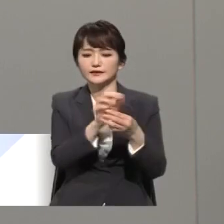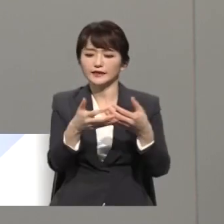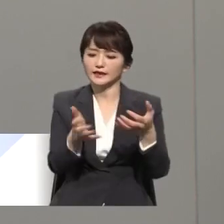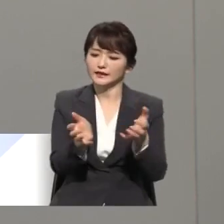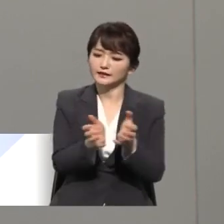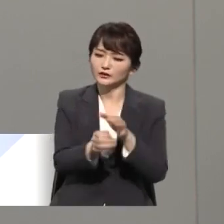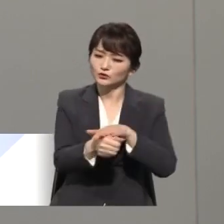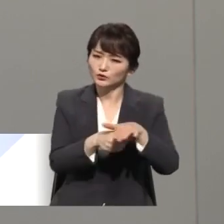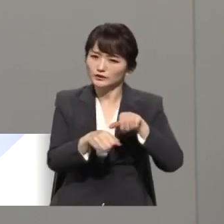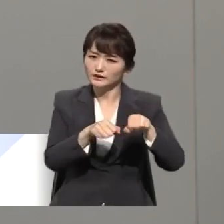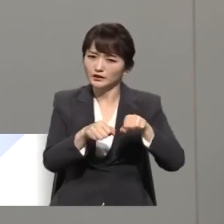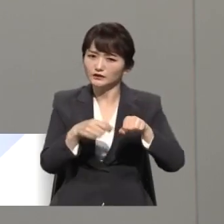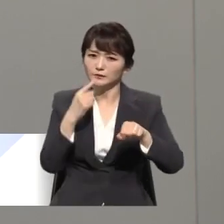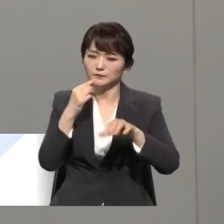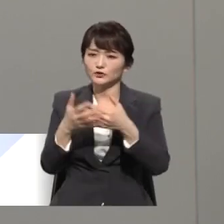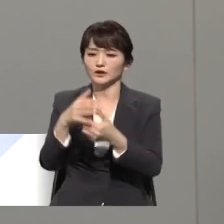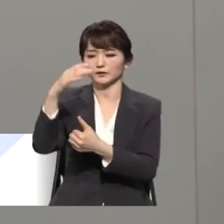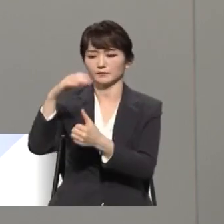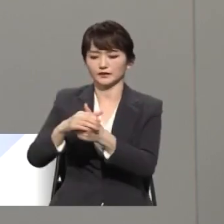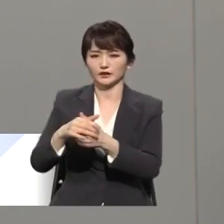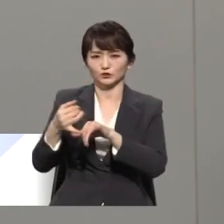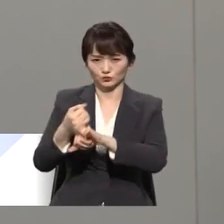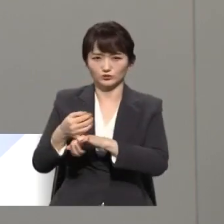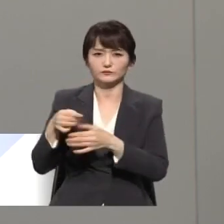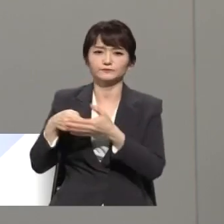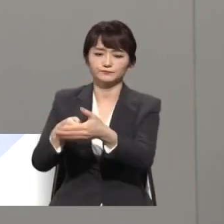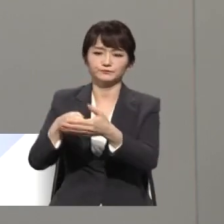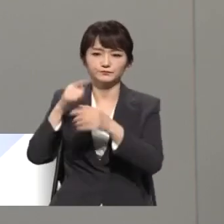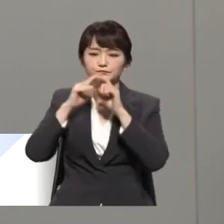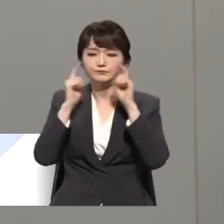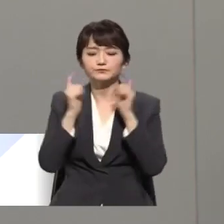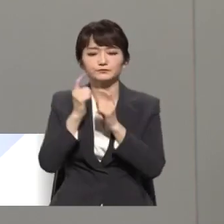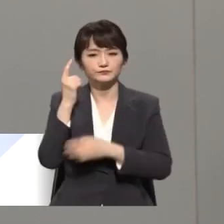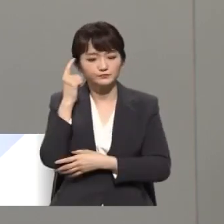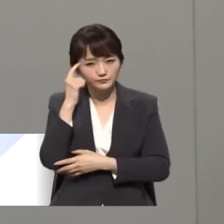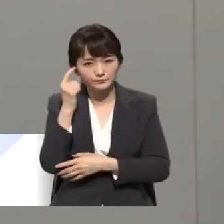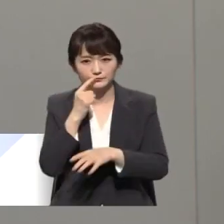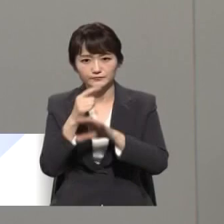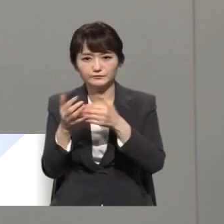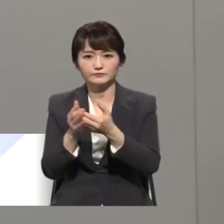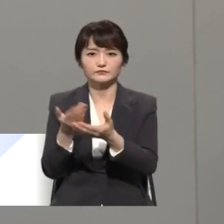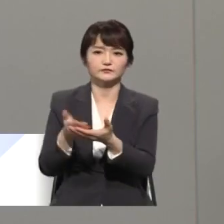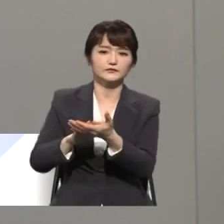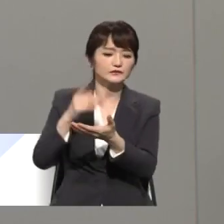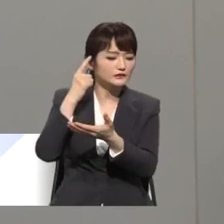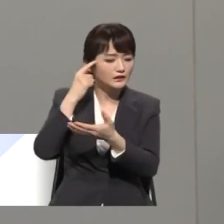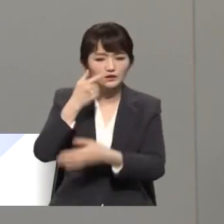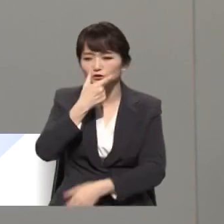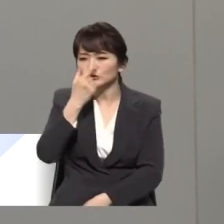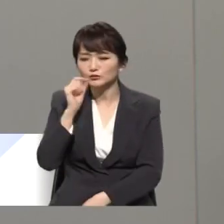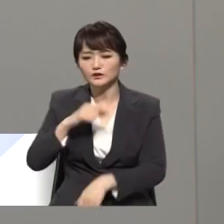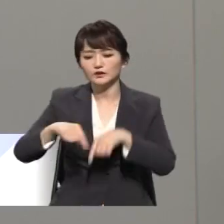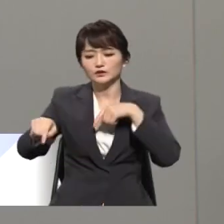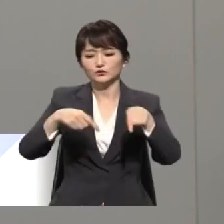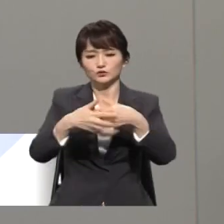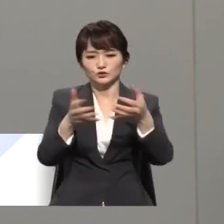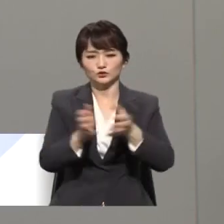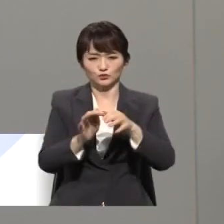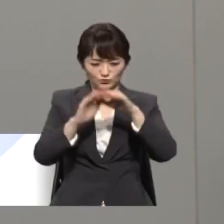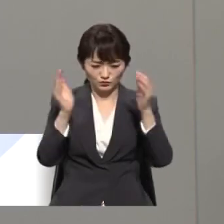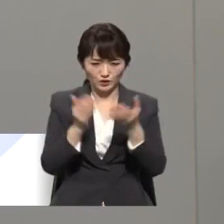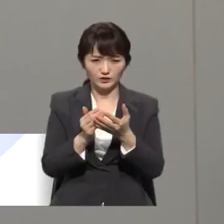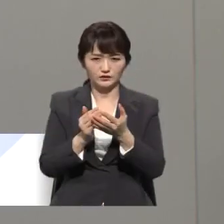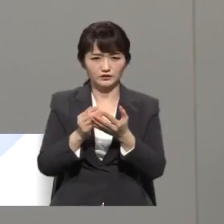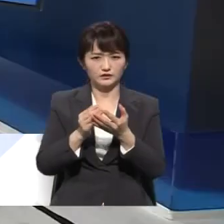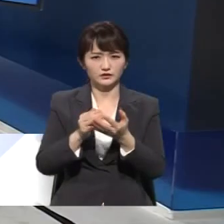처리하겠습니다 그러나 개인의 의지 민주당 의 신심 노력 많은 부족합니다 정식 무대에 반성과 변화가